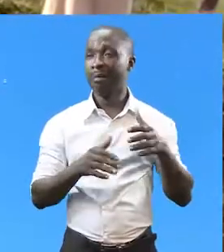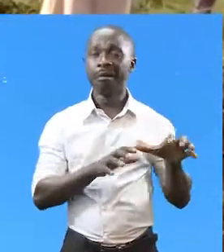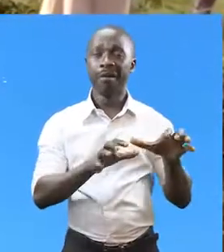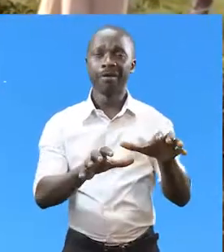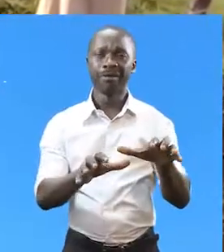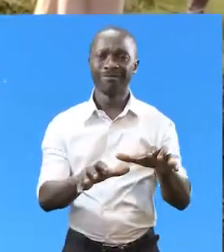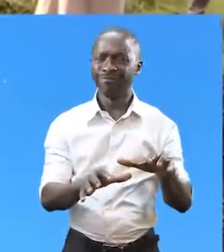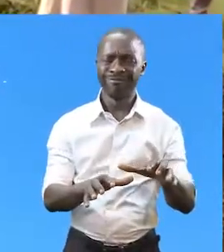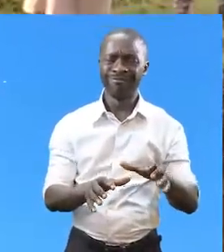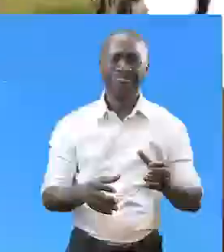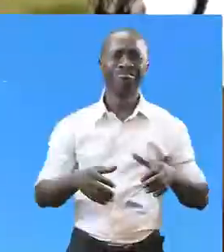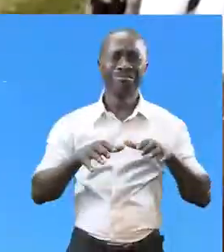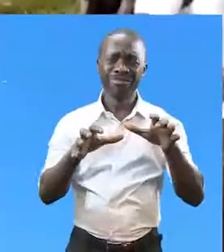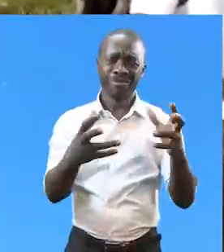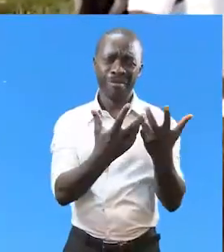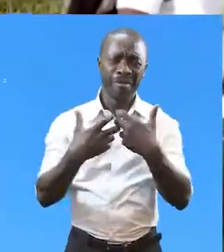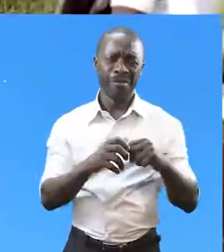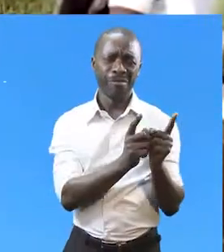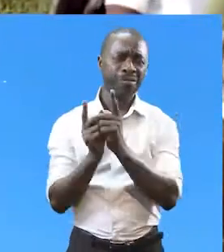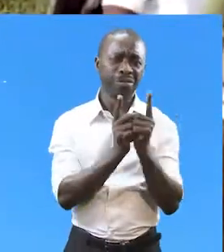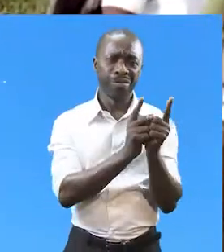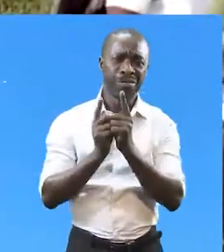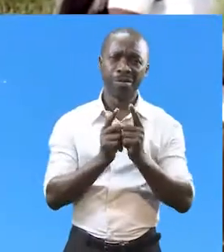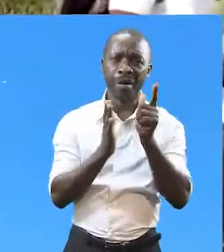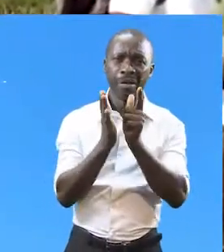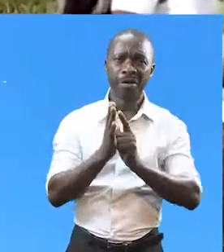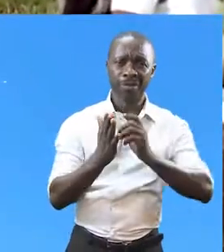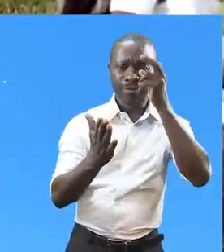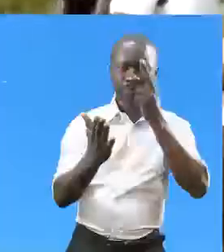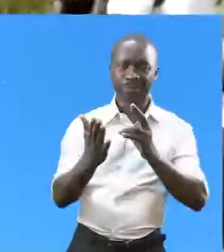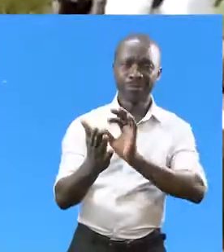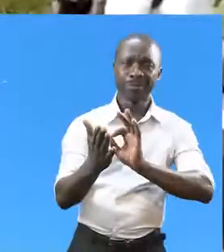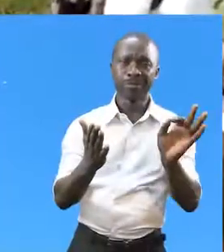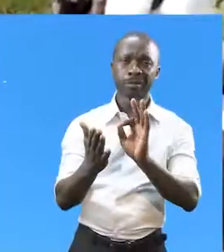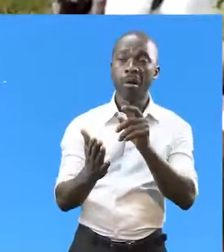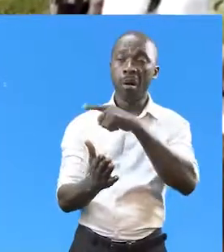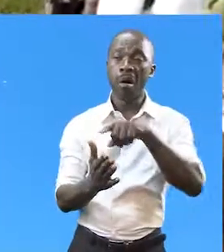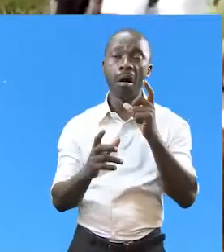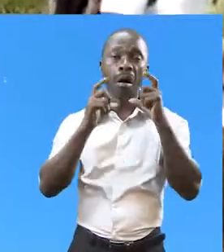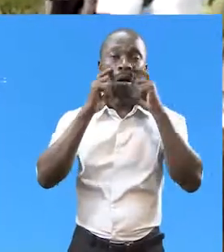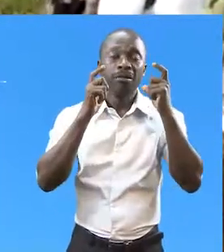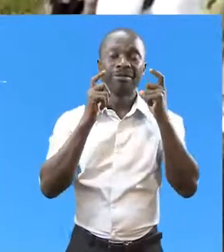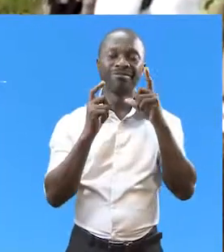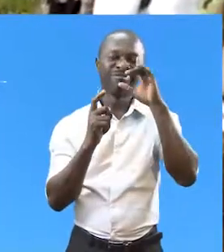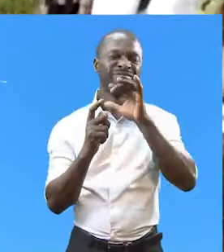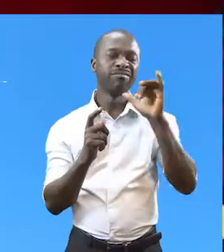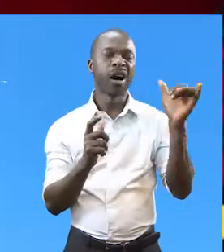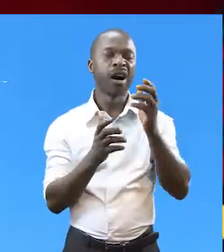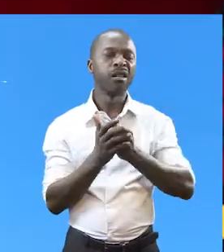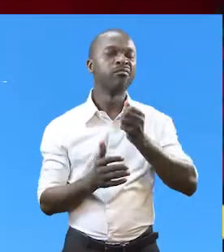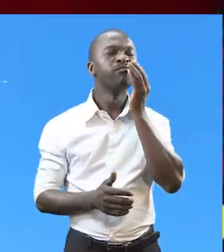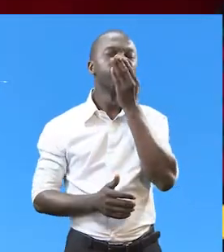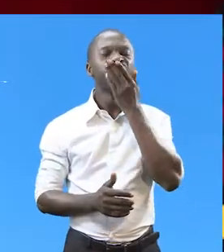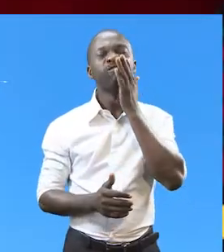élèves. Bien plus, il est sûr de tous que les élèves considèrent et utilisent les masques comme de véritables gadgets qu'ils peuvent utiliser comme ils